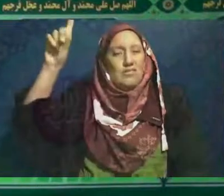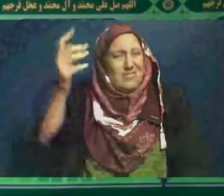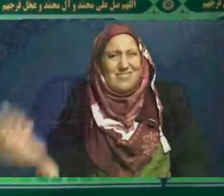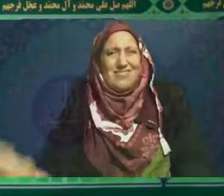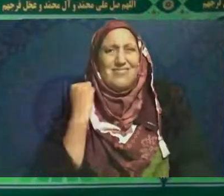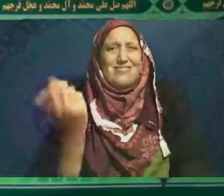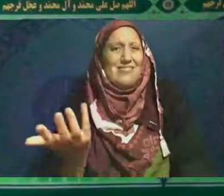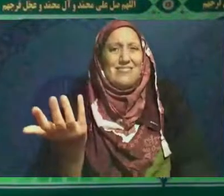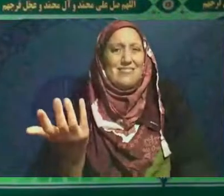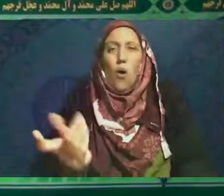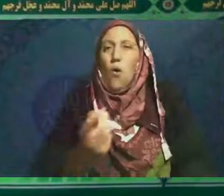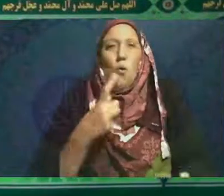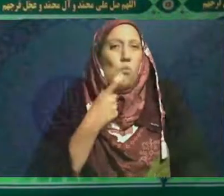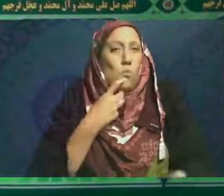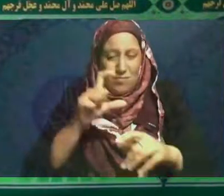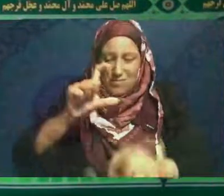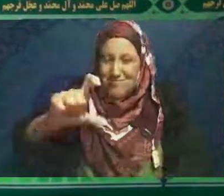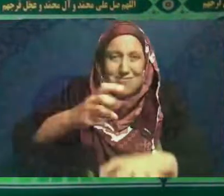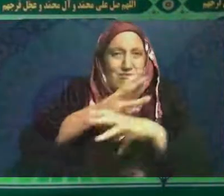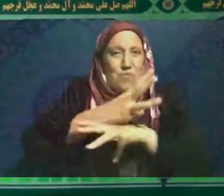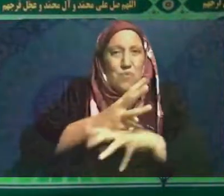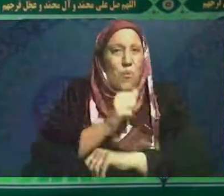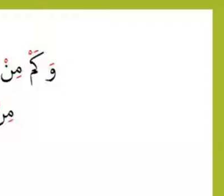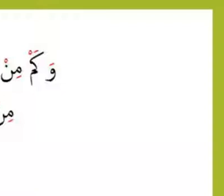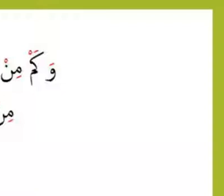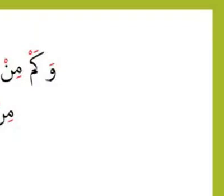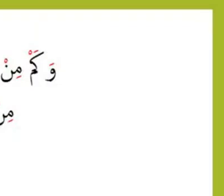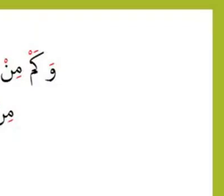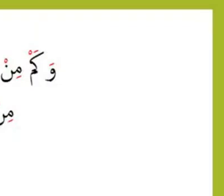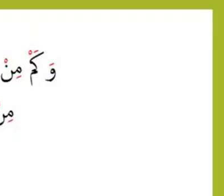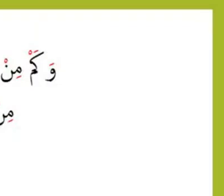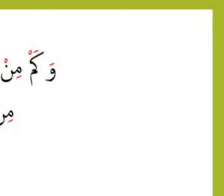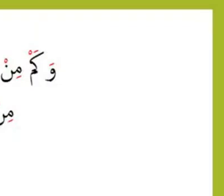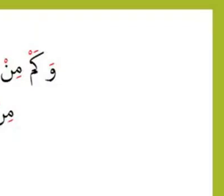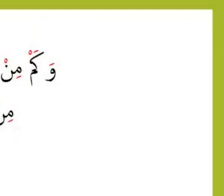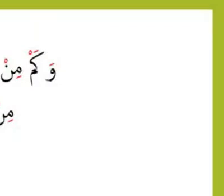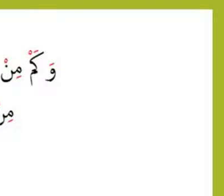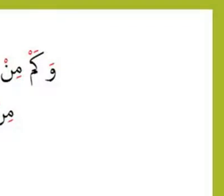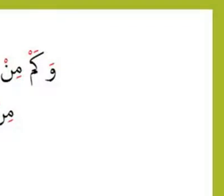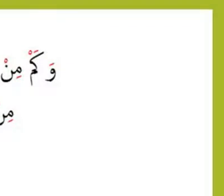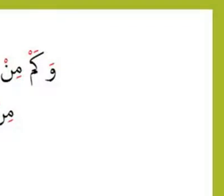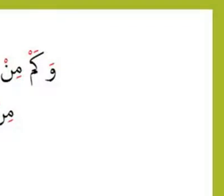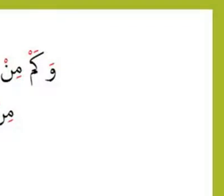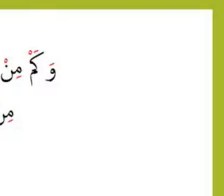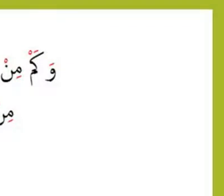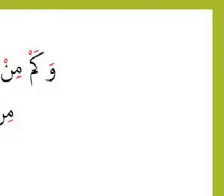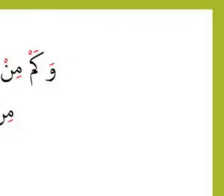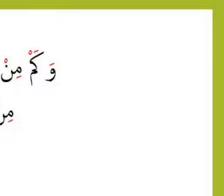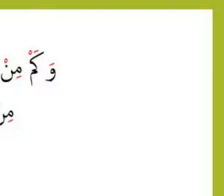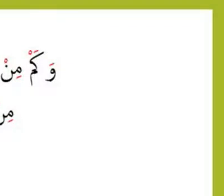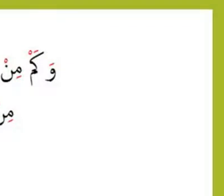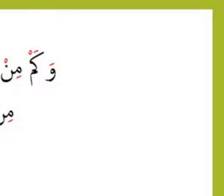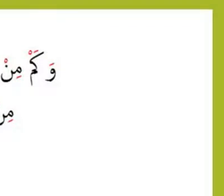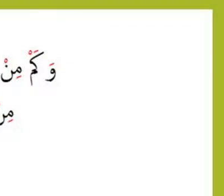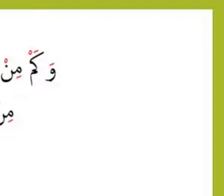وَكَمْ مِنْ مَلَكٍ فِي السَّمَاوَاتِ لَا تُغْنِي شَفَاعَتُهُمْ لا تغني شفاعتهم شيئا